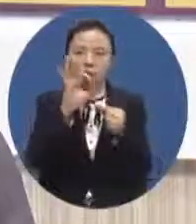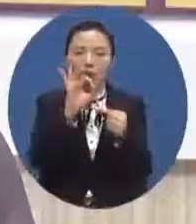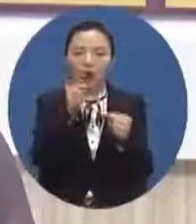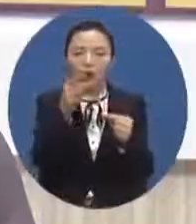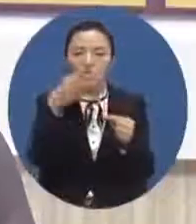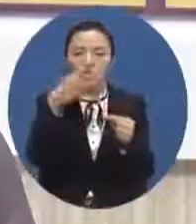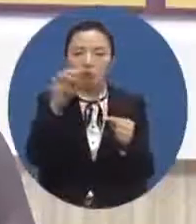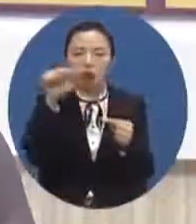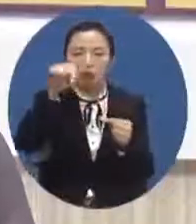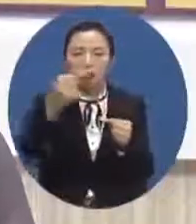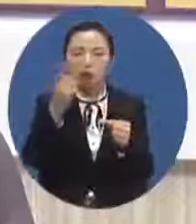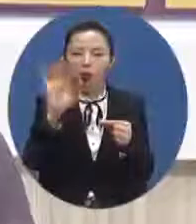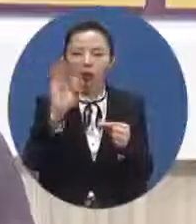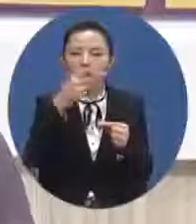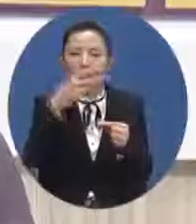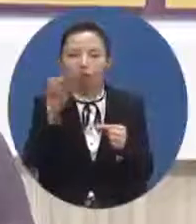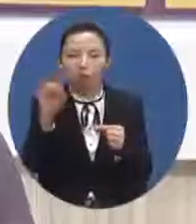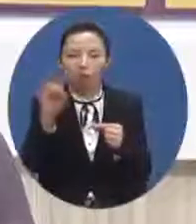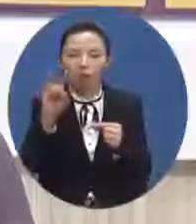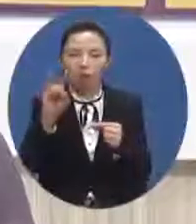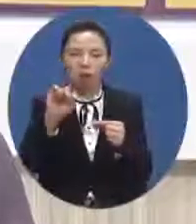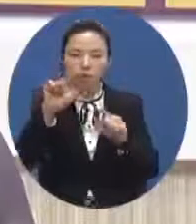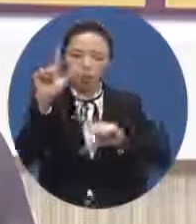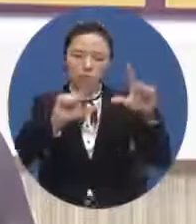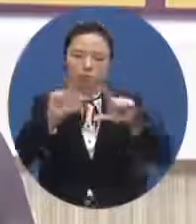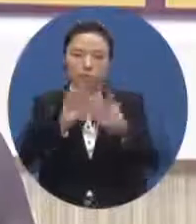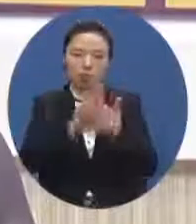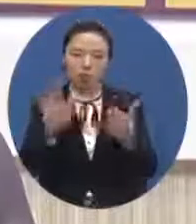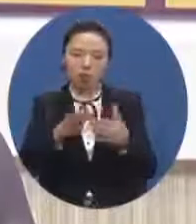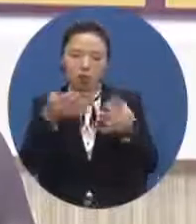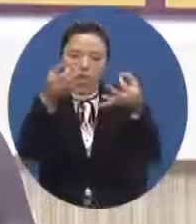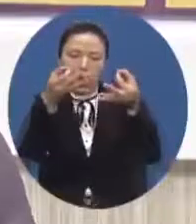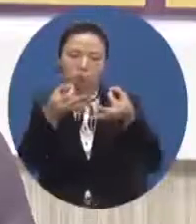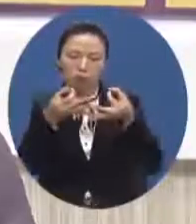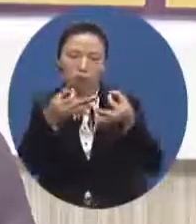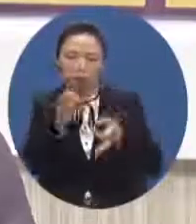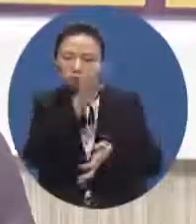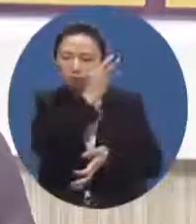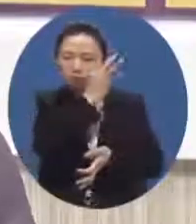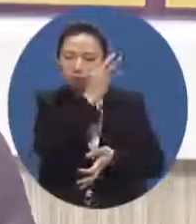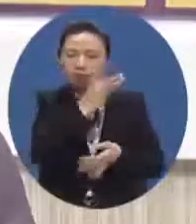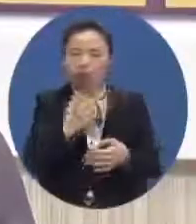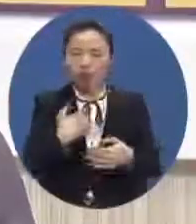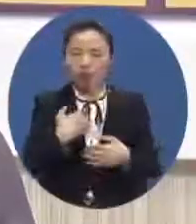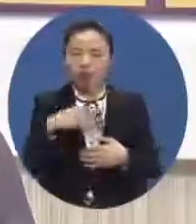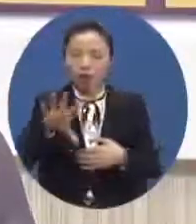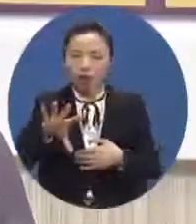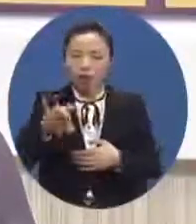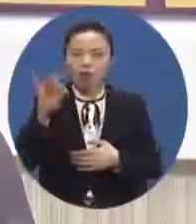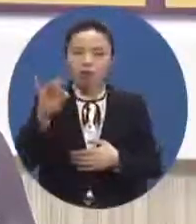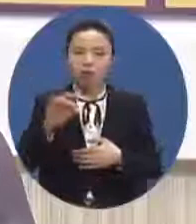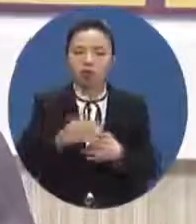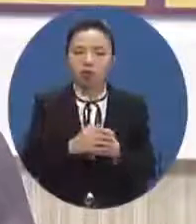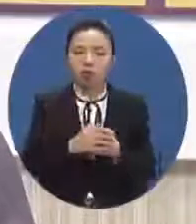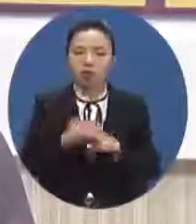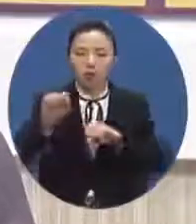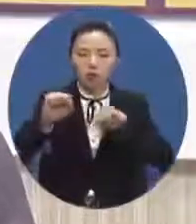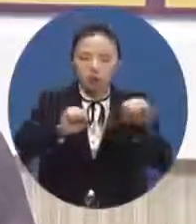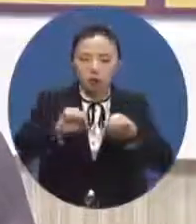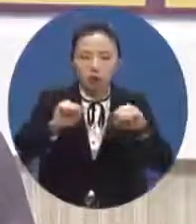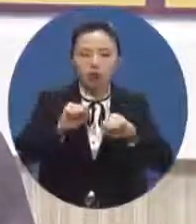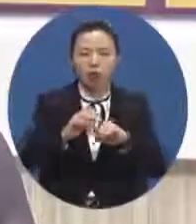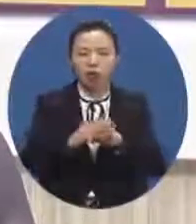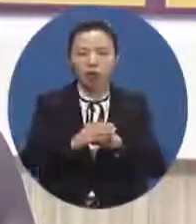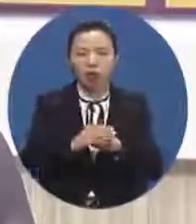너무 쑥스럽고 막 누가 나를 볼 거 생각하면은 너무 부끄러우니까 아예 내가 먼저 그냥 저질러버리자